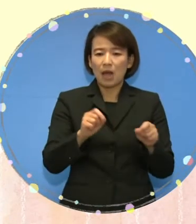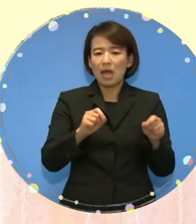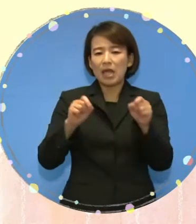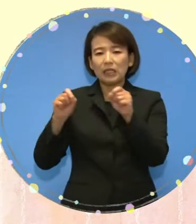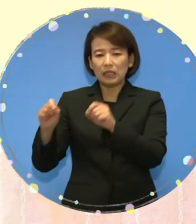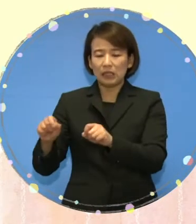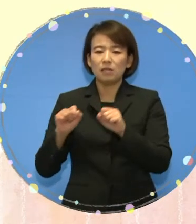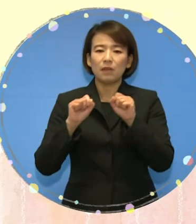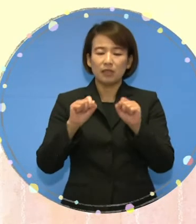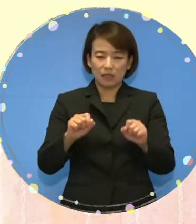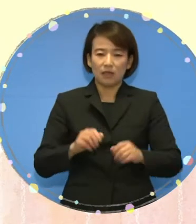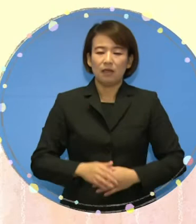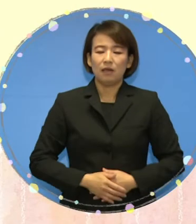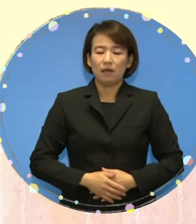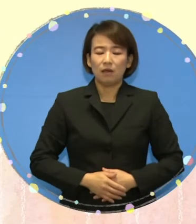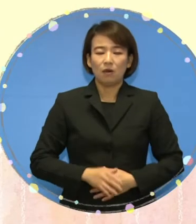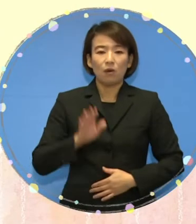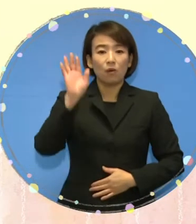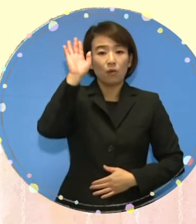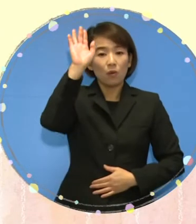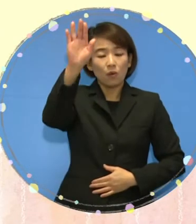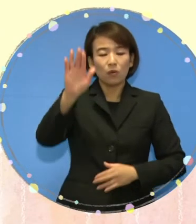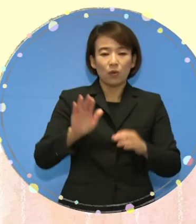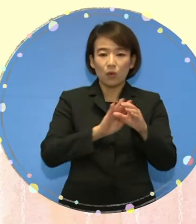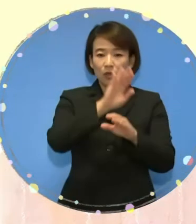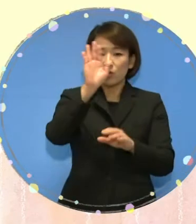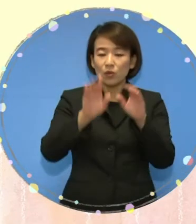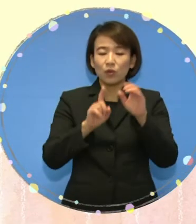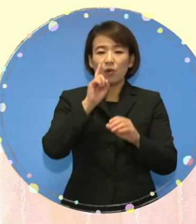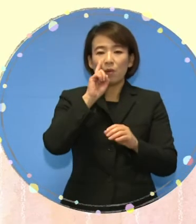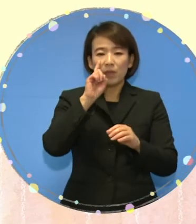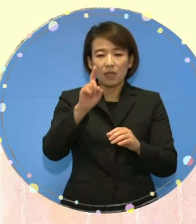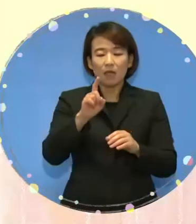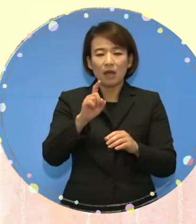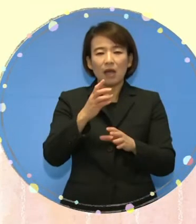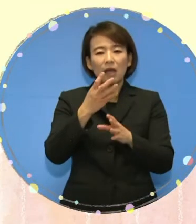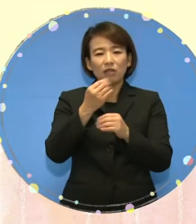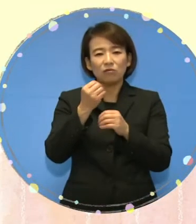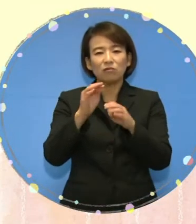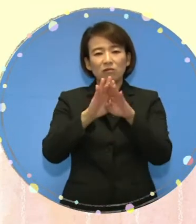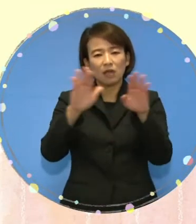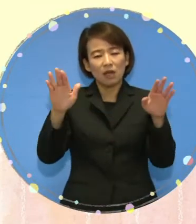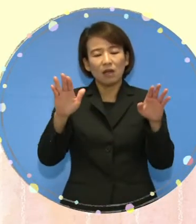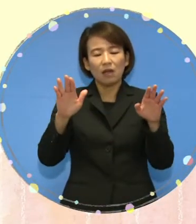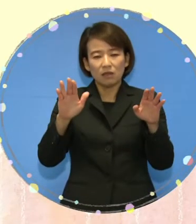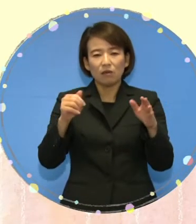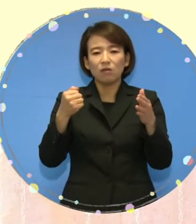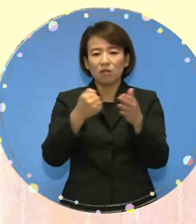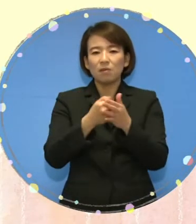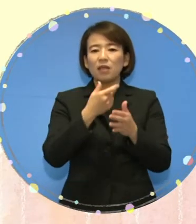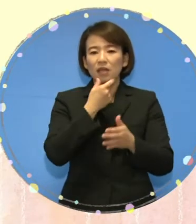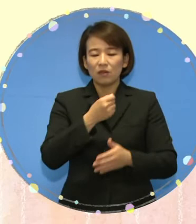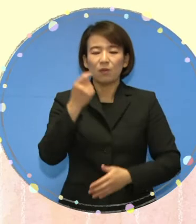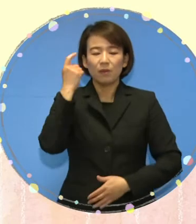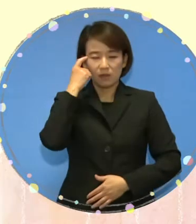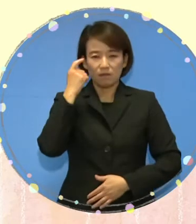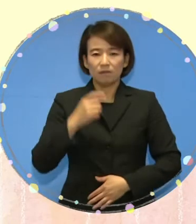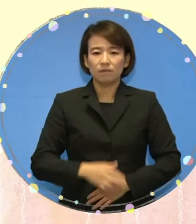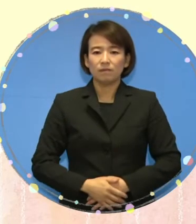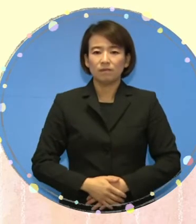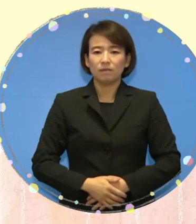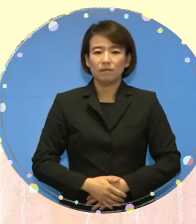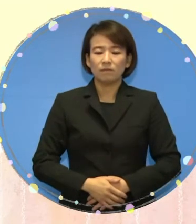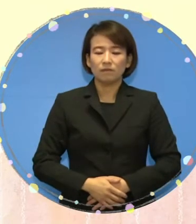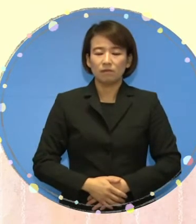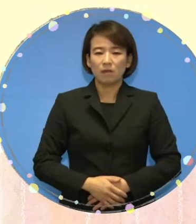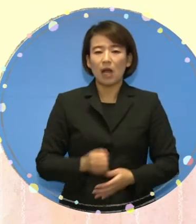ていただきました今後の頃らの状況を見定め開催時期を判断して参りたいと考えております